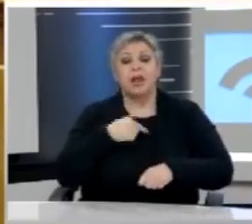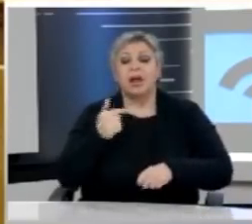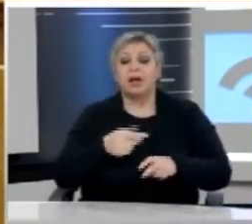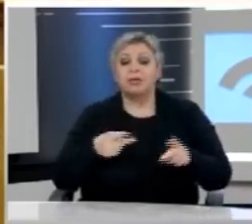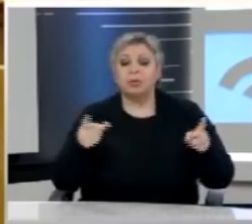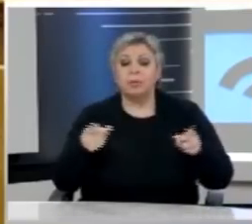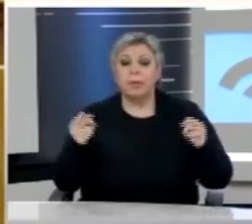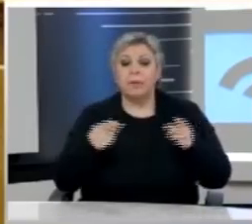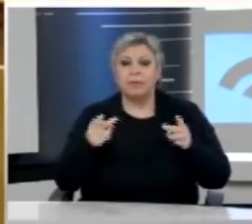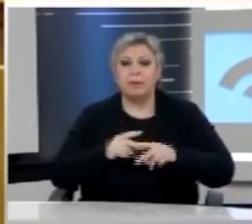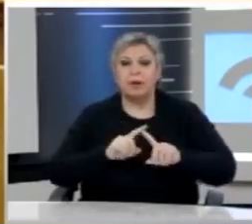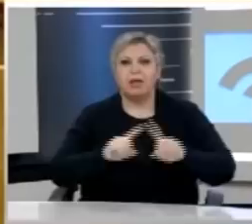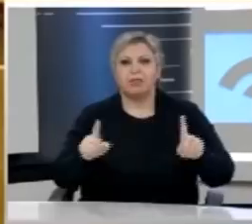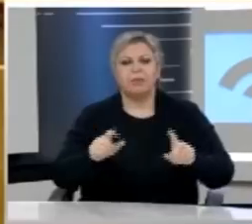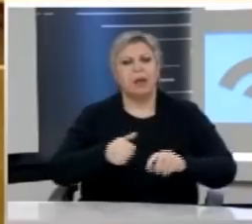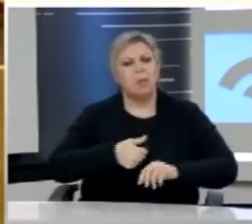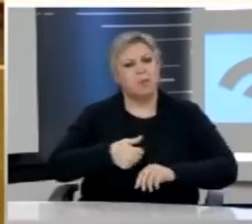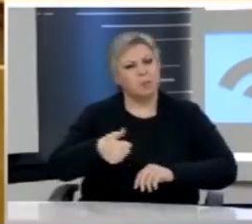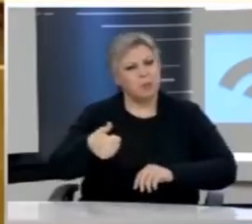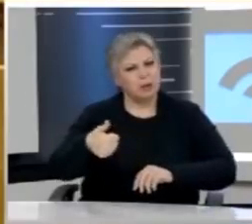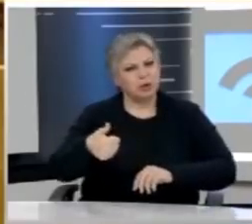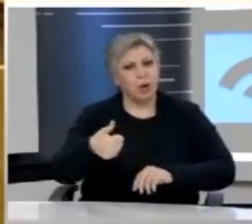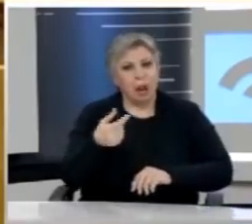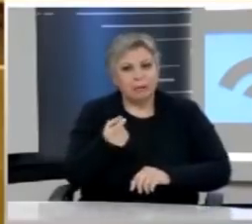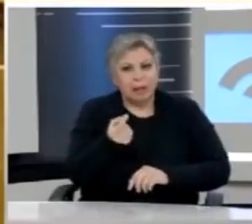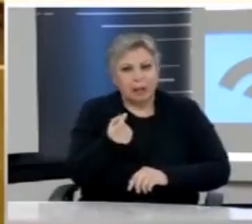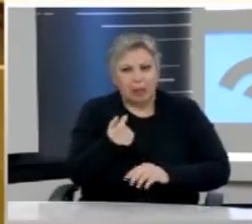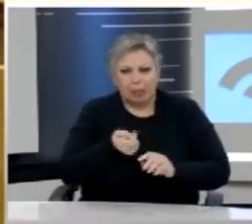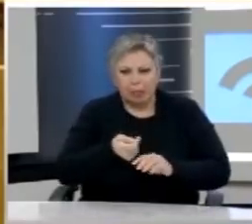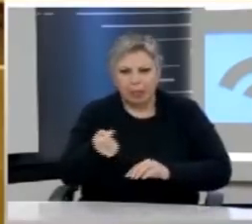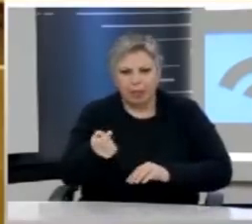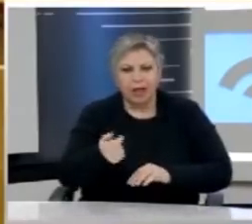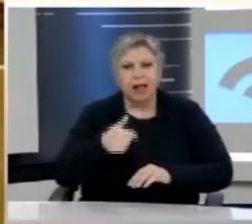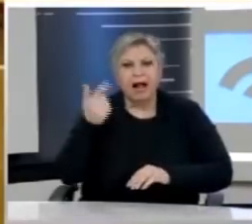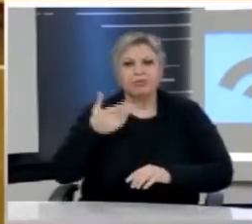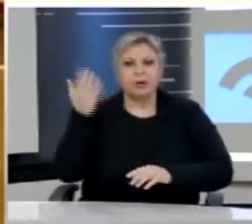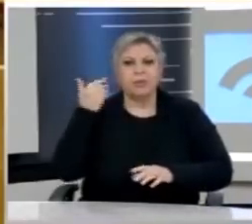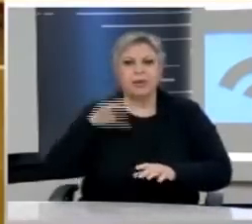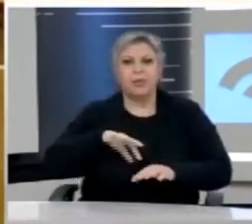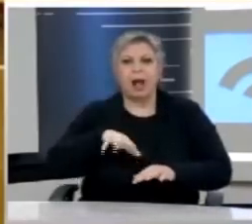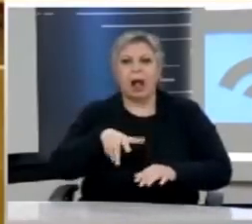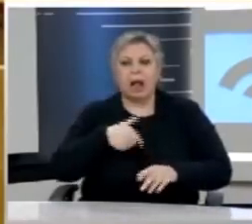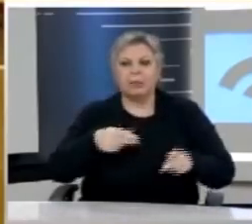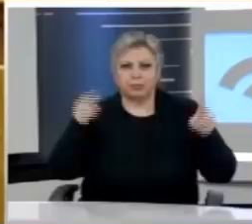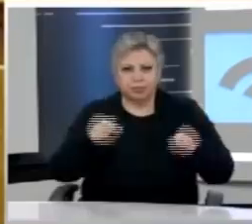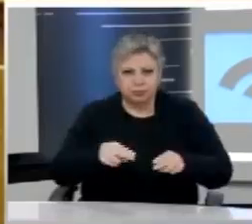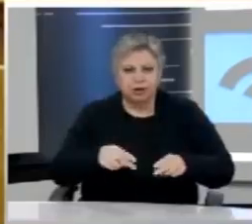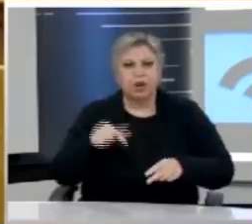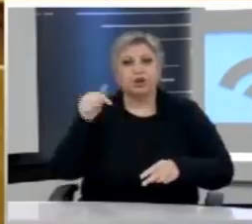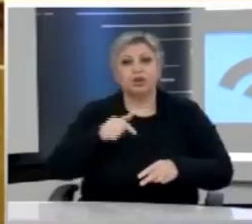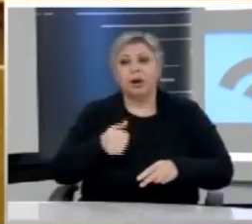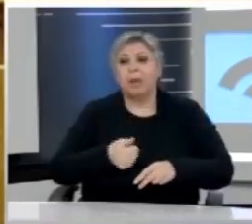κλοπή των προηγούμενων χρόνων. Καταψηφίζουμε την κυβέρνηση που με θράσος καλεί